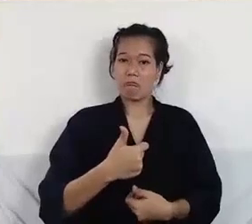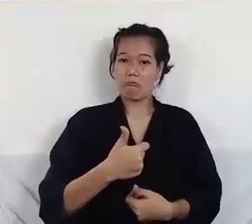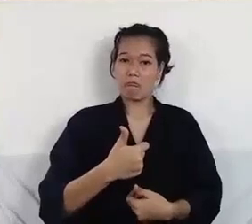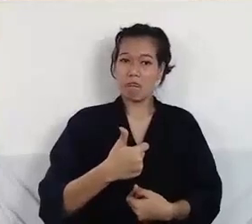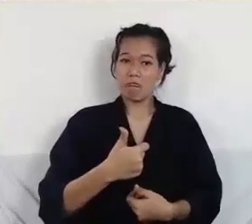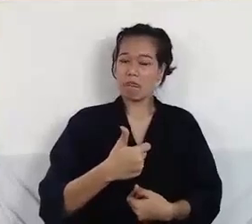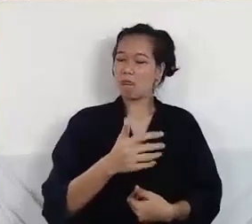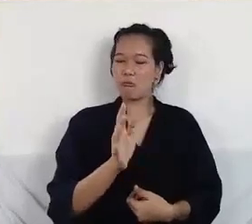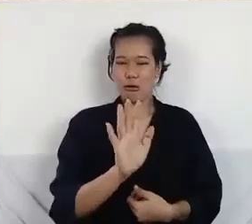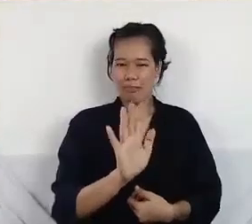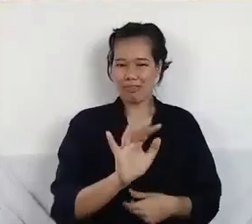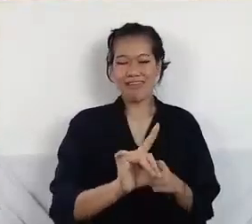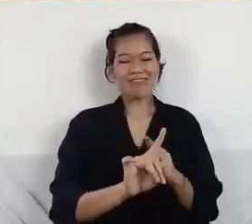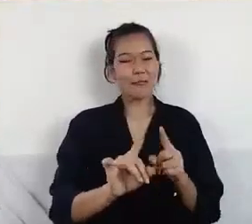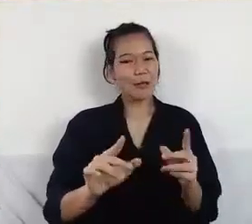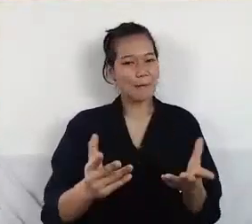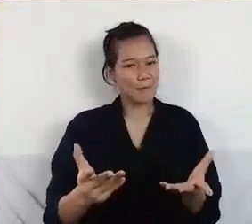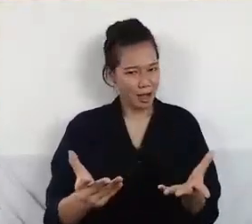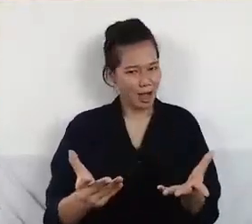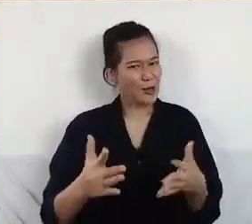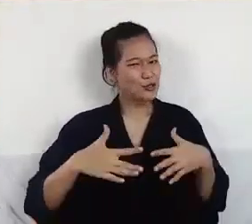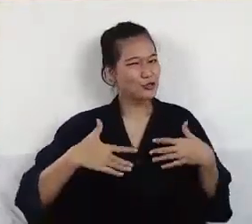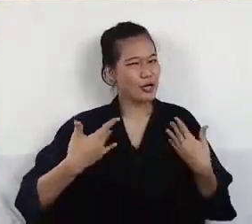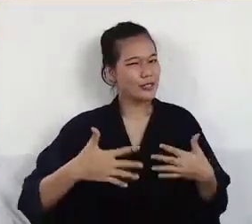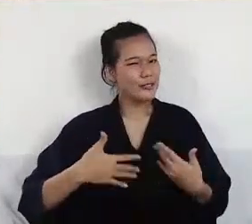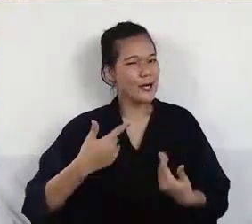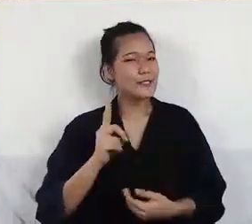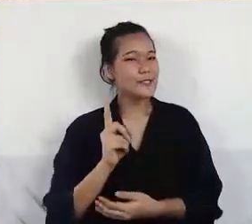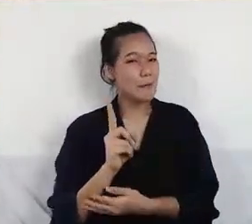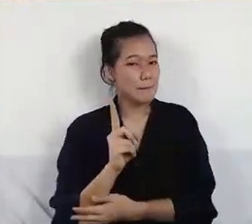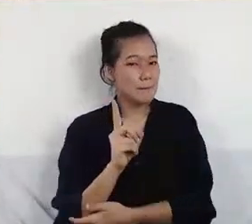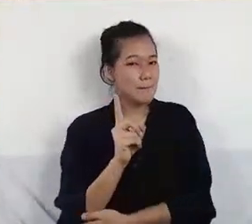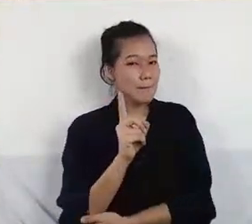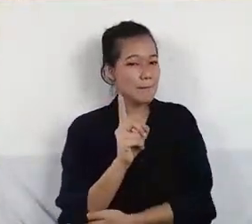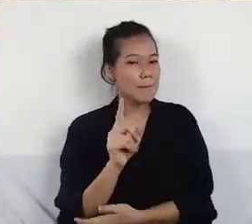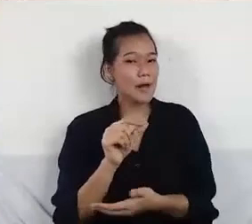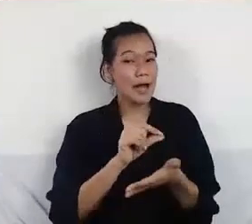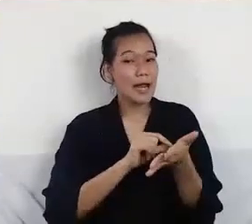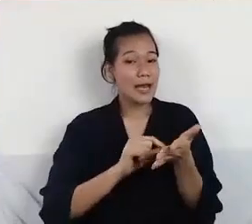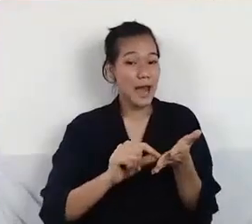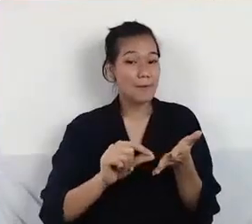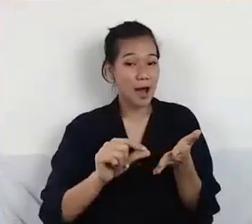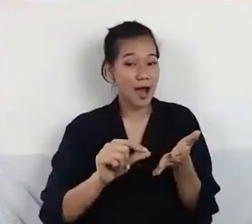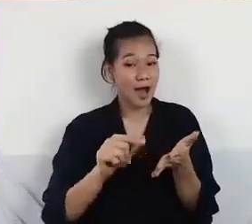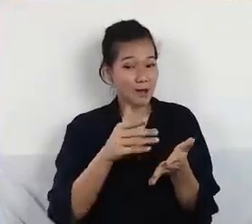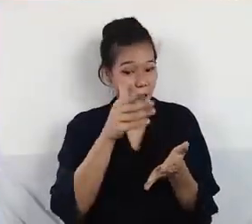macam mujizat itu, bukan. Tetapi bersukacitalah karena namamu terdaftar